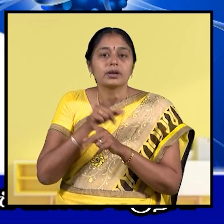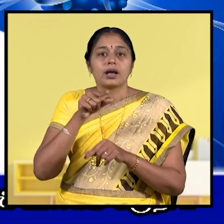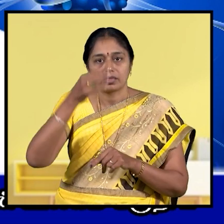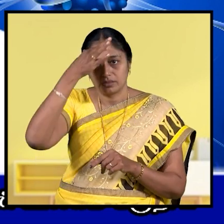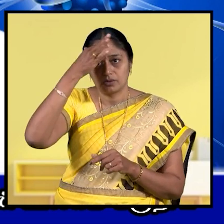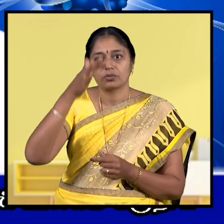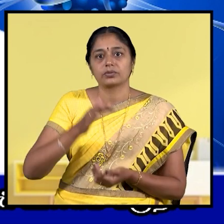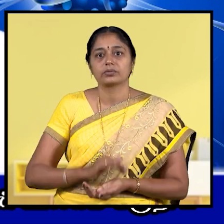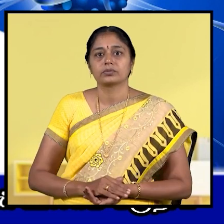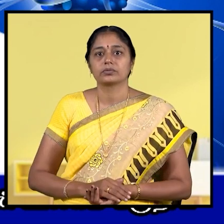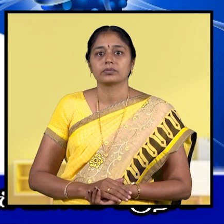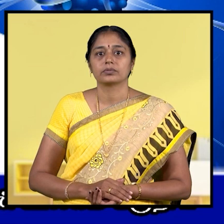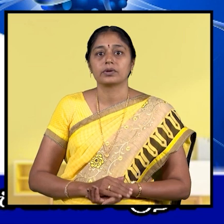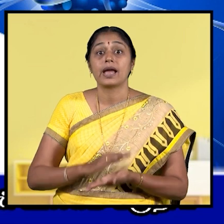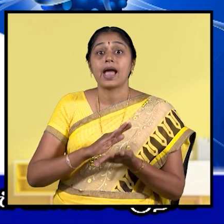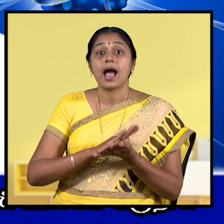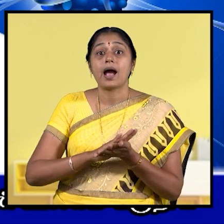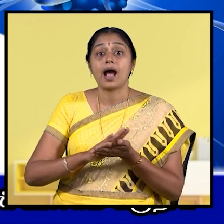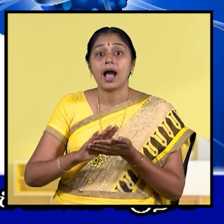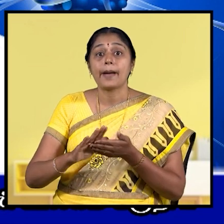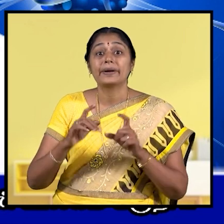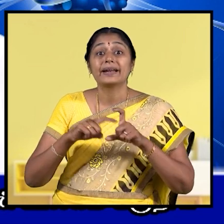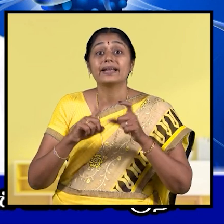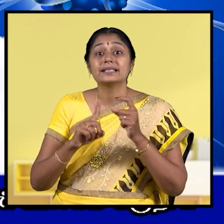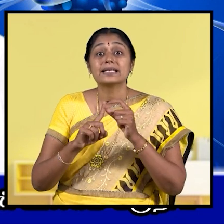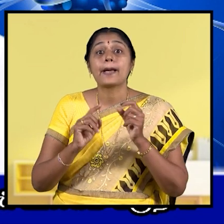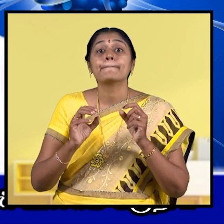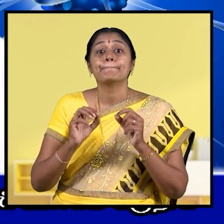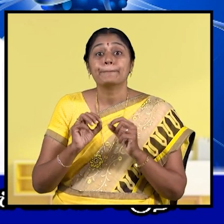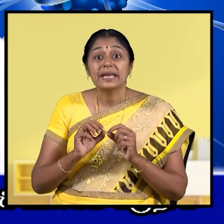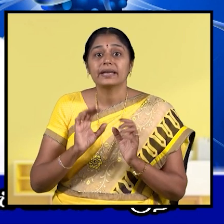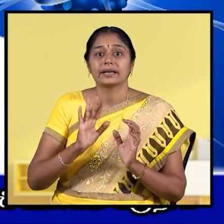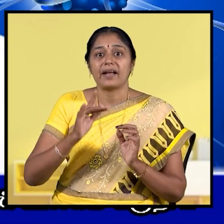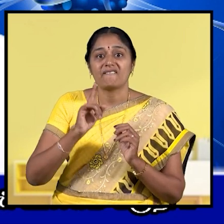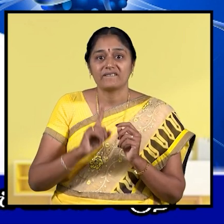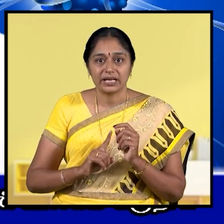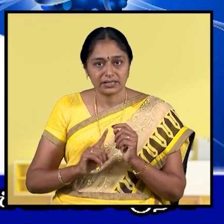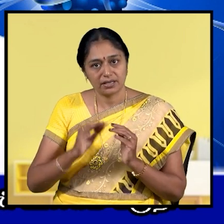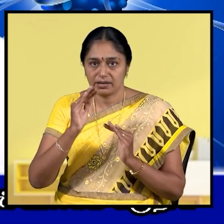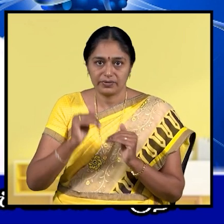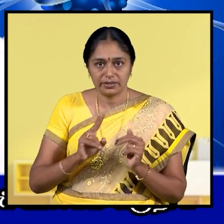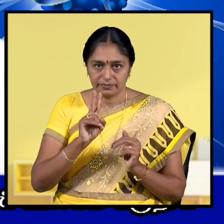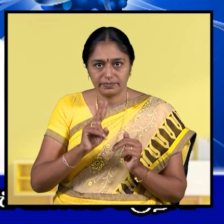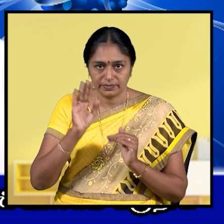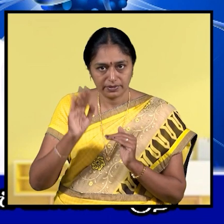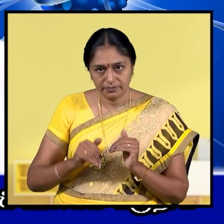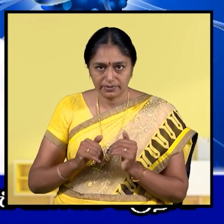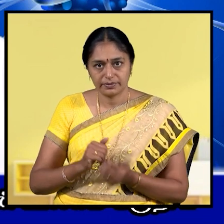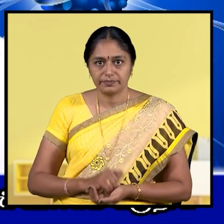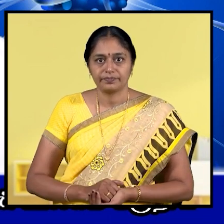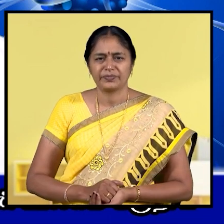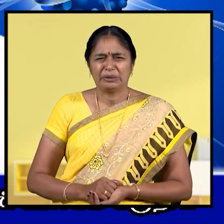எனப்படக்கூடிய ஹெப்படைட்டிஸ் பி அப்படிங்கிற வைரஸ், HPV அப்படிங்கிற வைரஸால் உண்டாகுது. இந்த வைரஸோட செயல்பாடு என்னன்னாக்க, இந்த வைரஸ் வந்து கல்லீரல் செல்லை